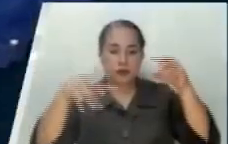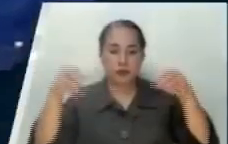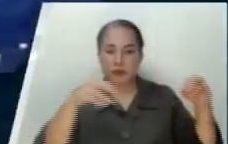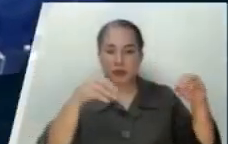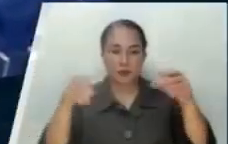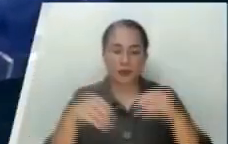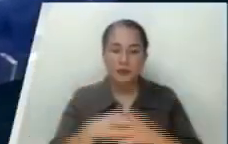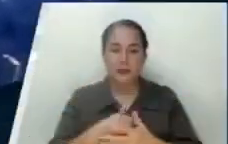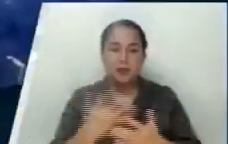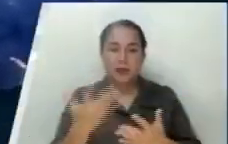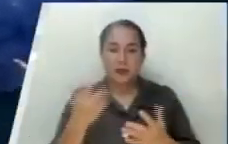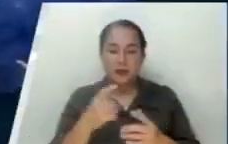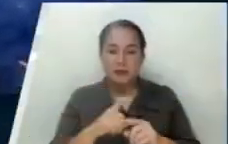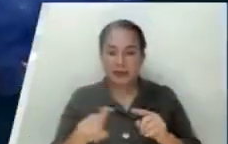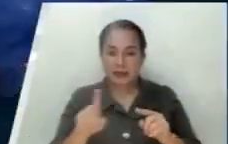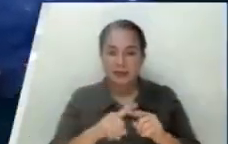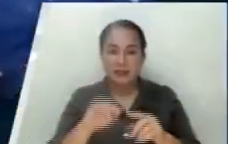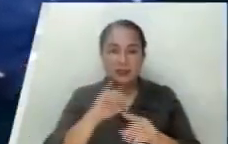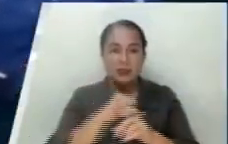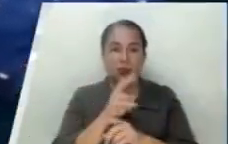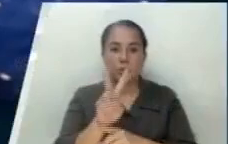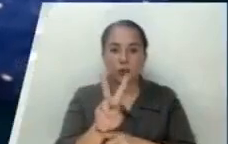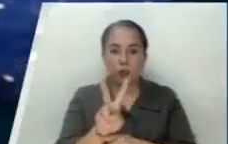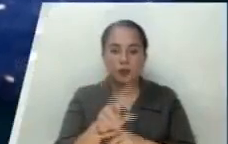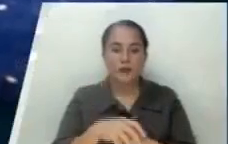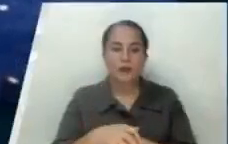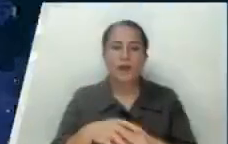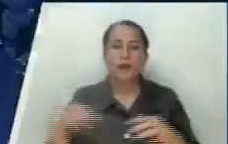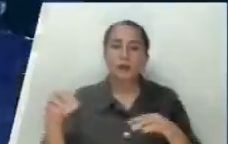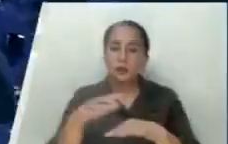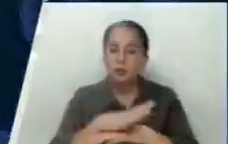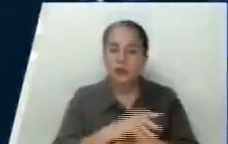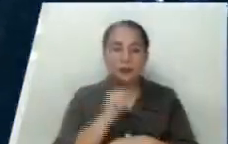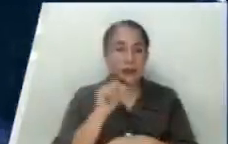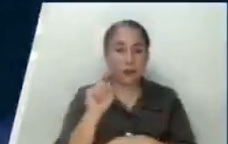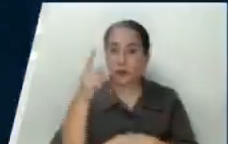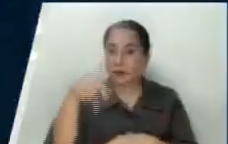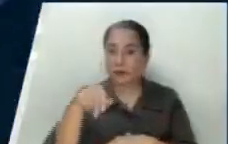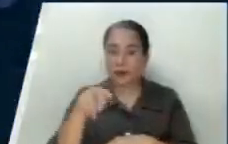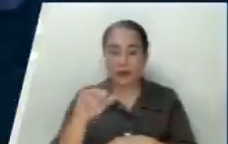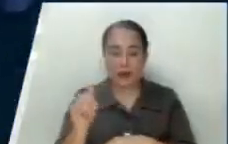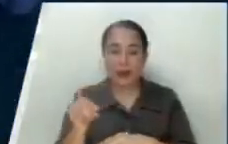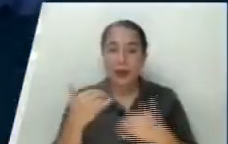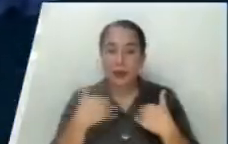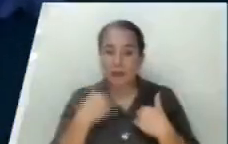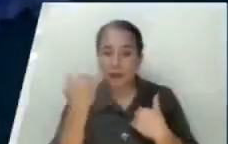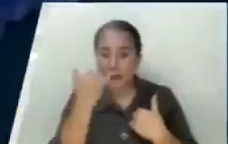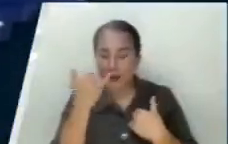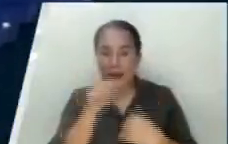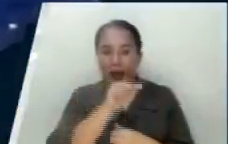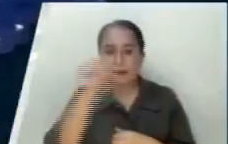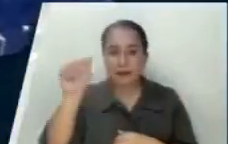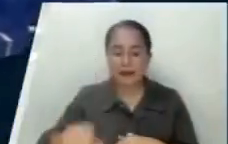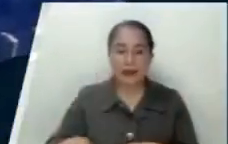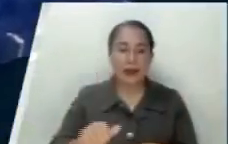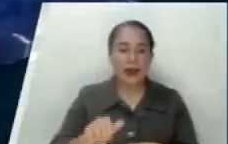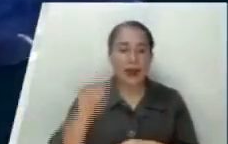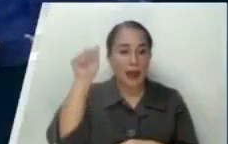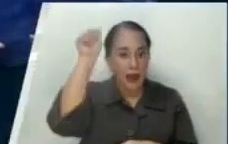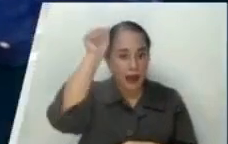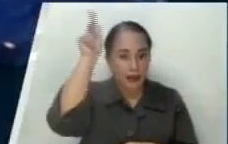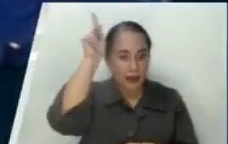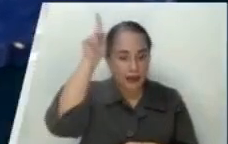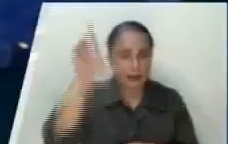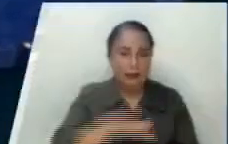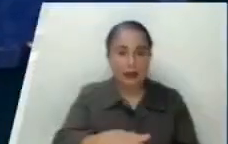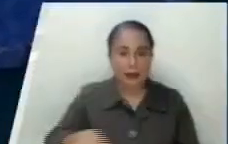kuryente Nung January 2 apektado Hindi lang ang panay kung nasaan ang ilo-ilo Antique Aklan at kapis gayon din ang isla